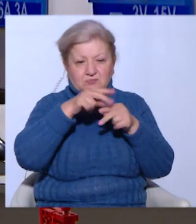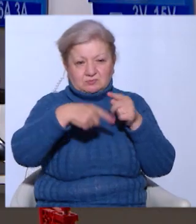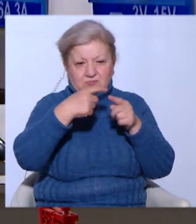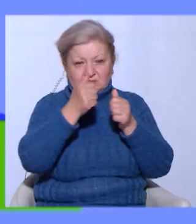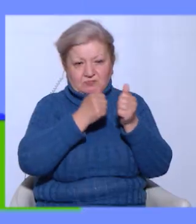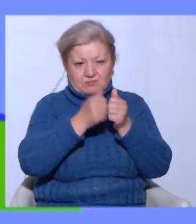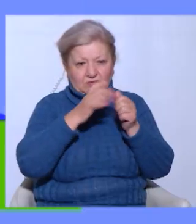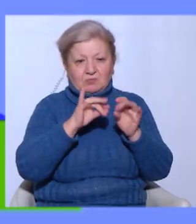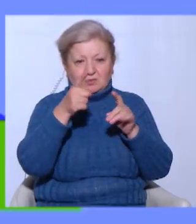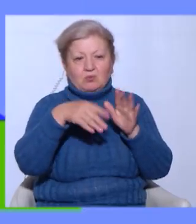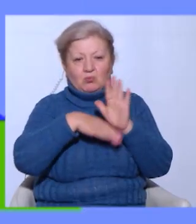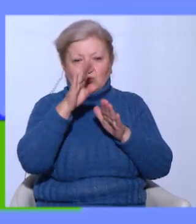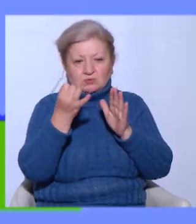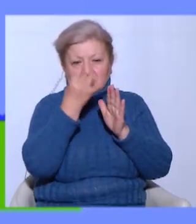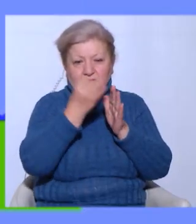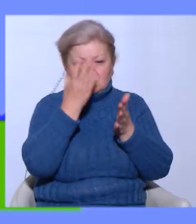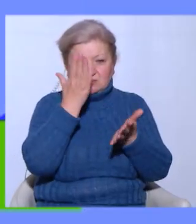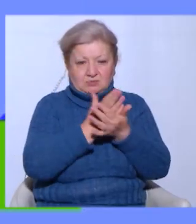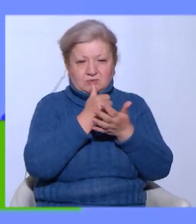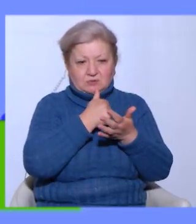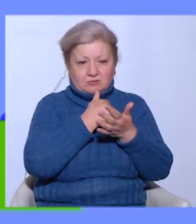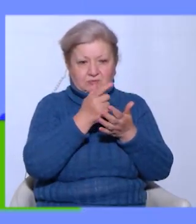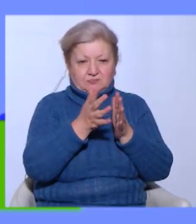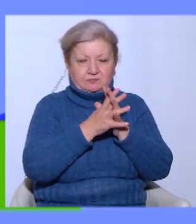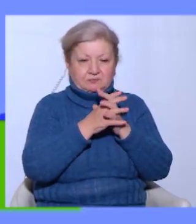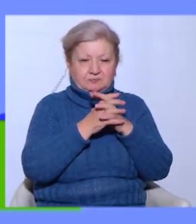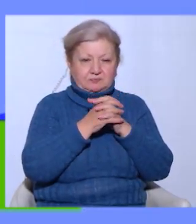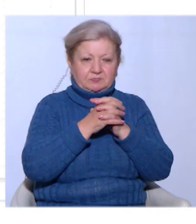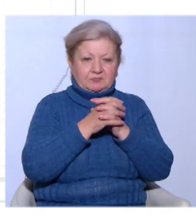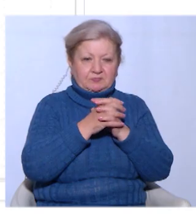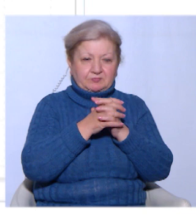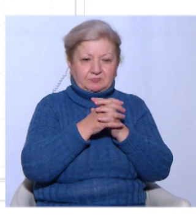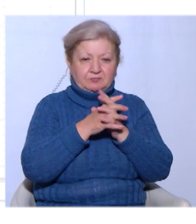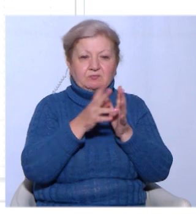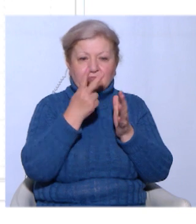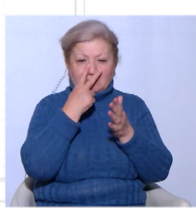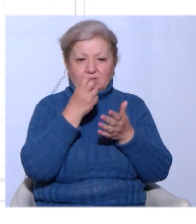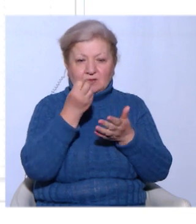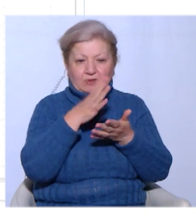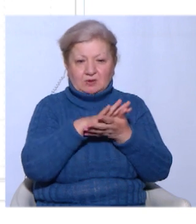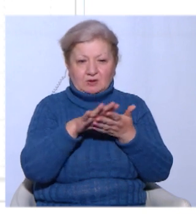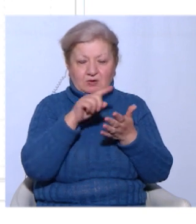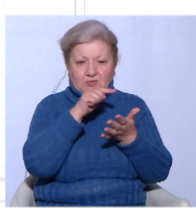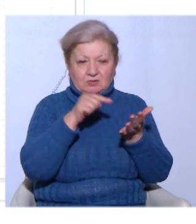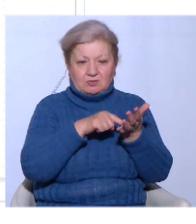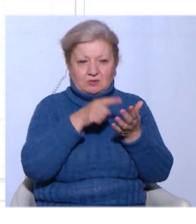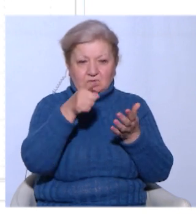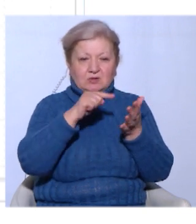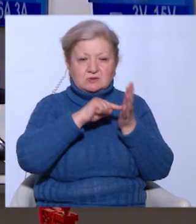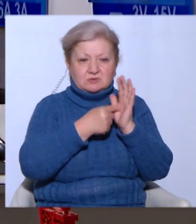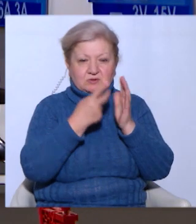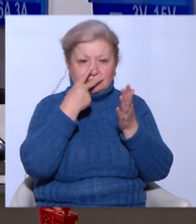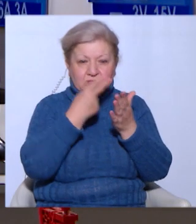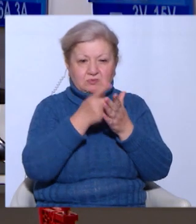საინტერესო ექსპერიმენტი ჩავატარეთ. აი ასე. ნახოთ შემდეგი საკითხი. აი ეს წერტილი განვიხილოთ,